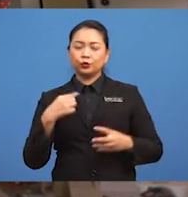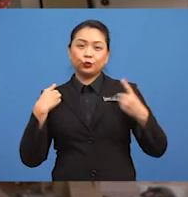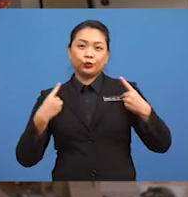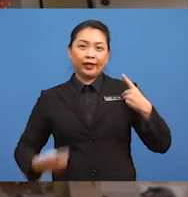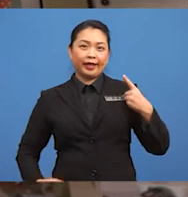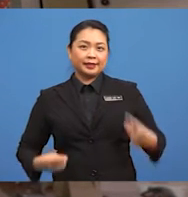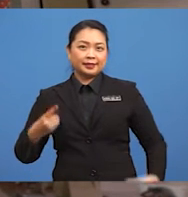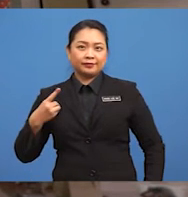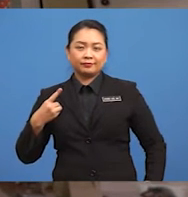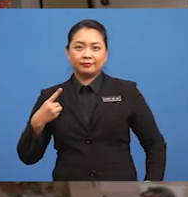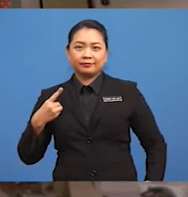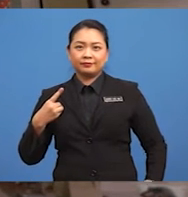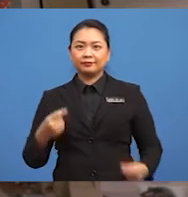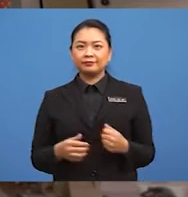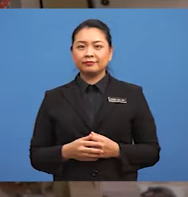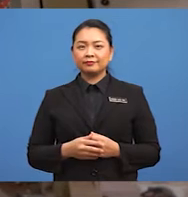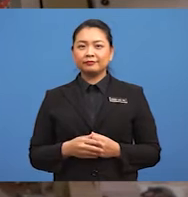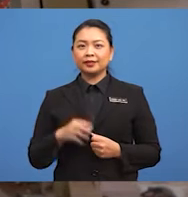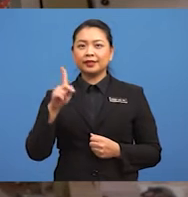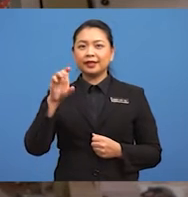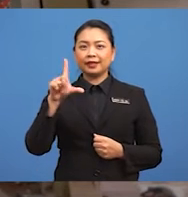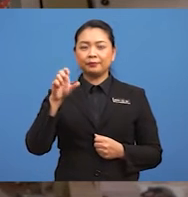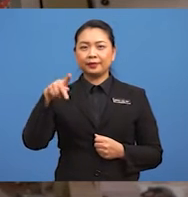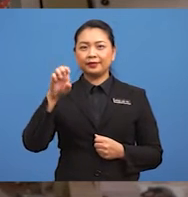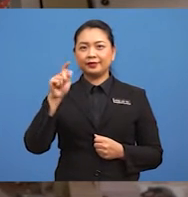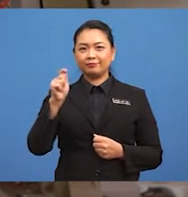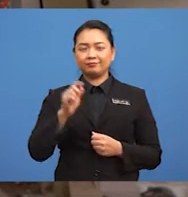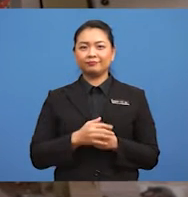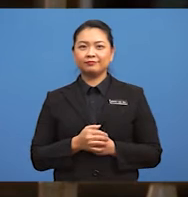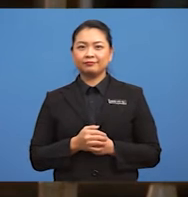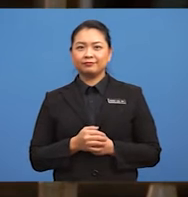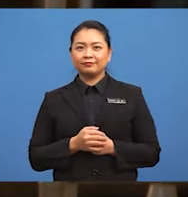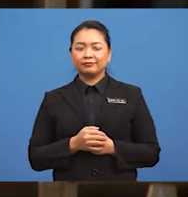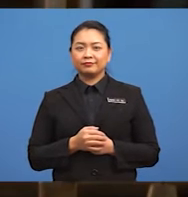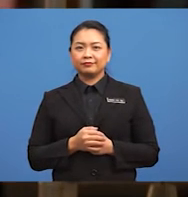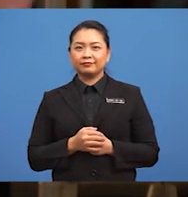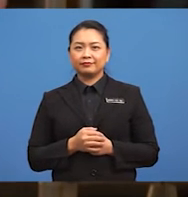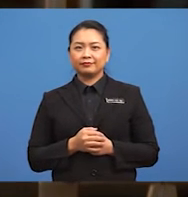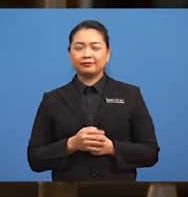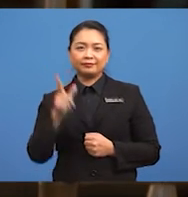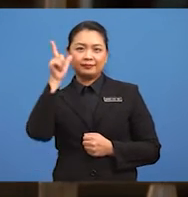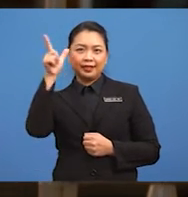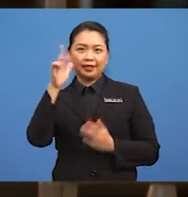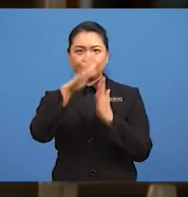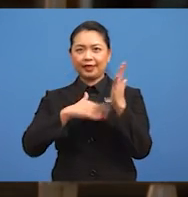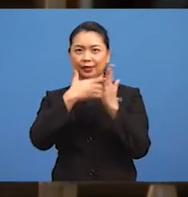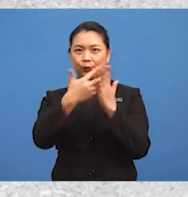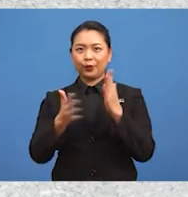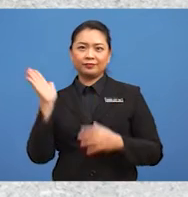tepi yang digunakan ialah kelepek melengkung dan kelepek lurus. Lihat pada jadual